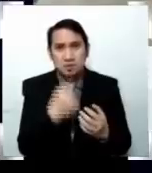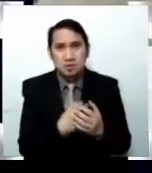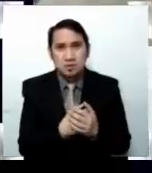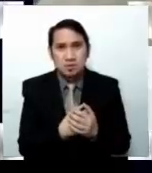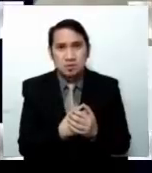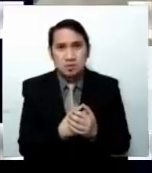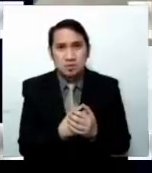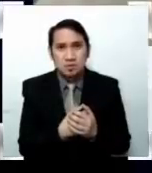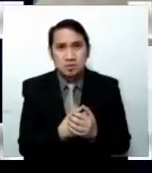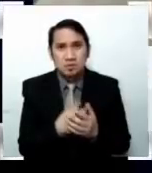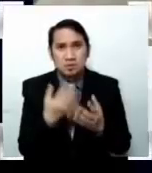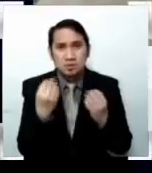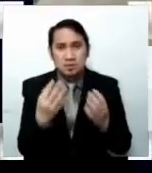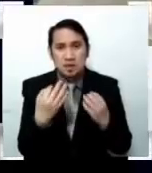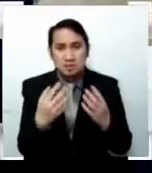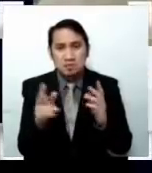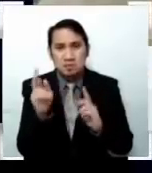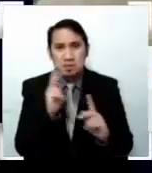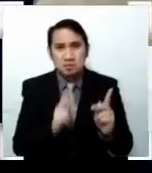tumutulong na